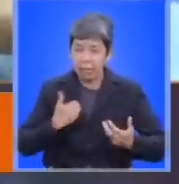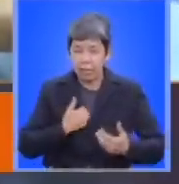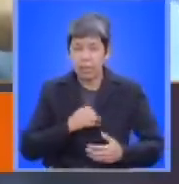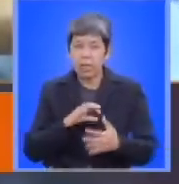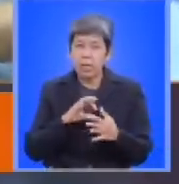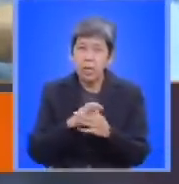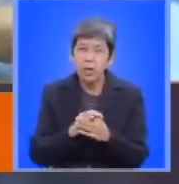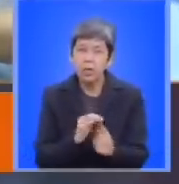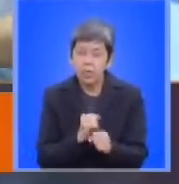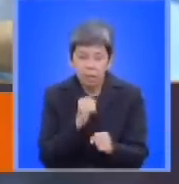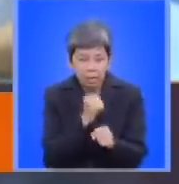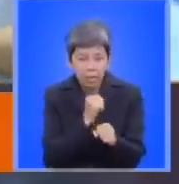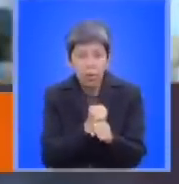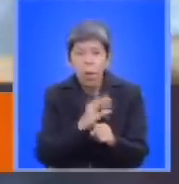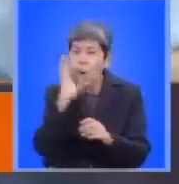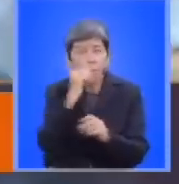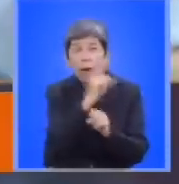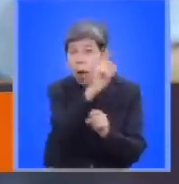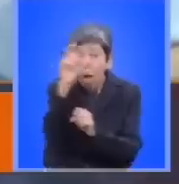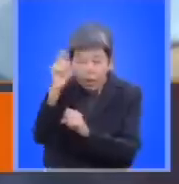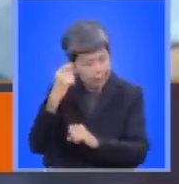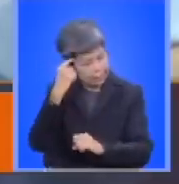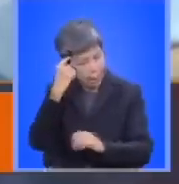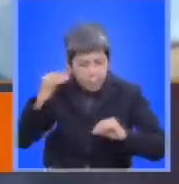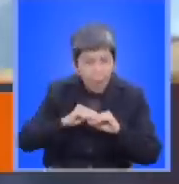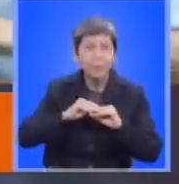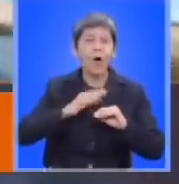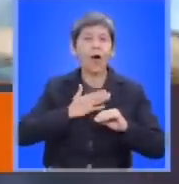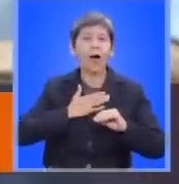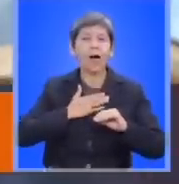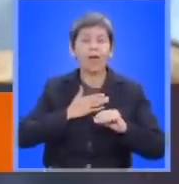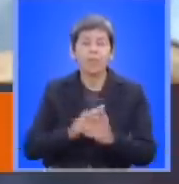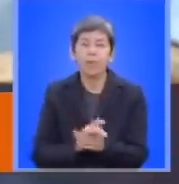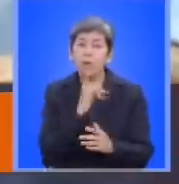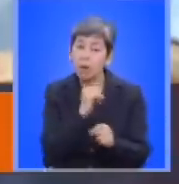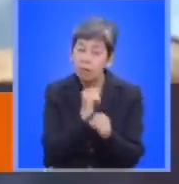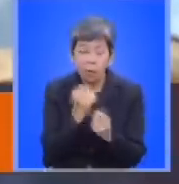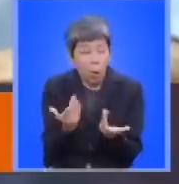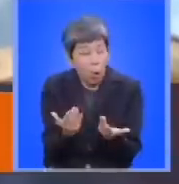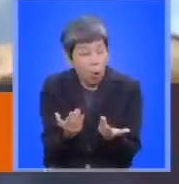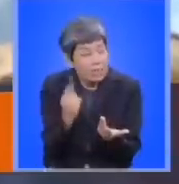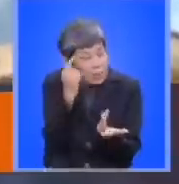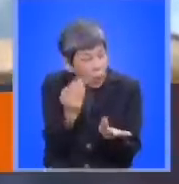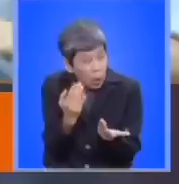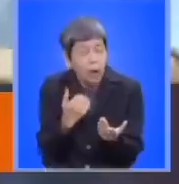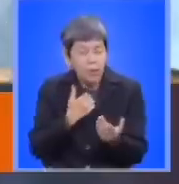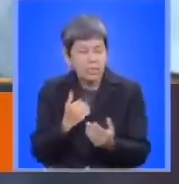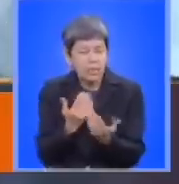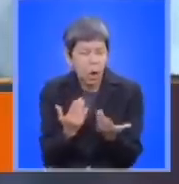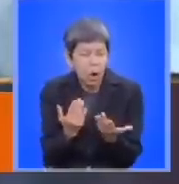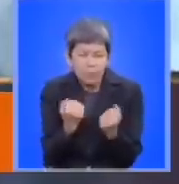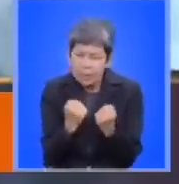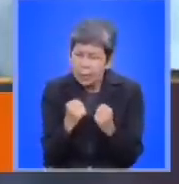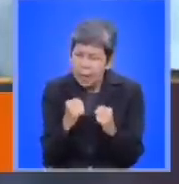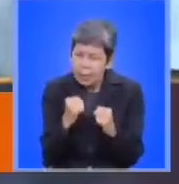ยสิ่งที่เขาทำกันมาแล้วทั่วโลกไม่ได้ผลก็จะเติมเรื่องนี้เข้าไปนะครับถ้าถามว่าเป็นความหวังไหมก็ถ้าผมเปรียบเทียบก็เป็นแสงสว่างที่ปล